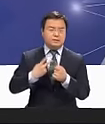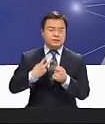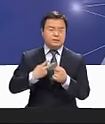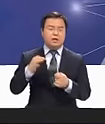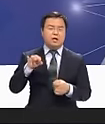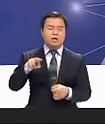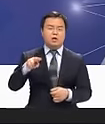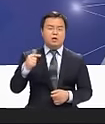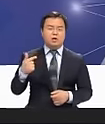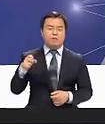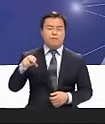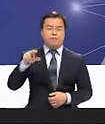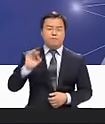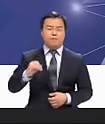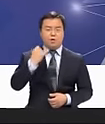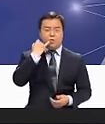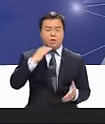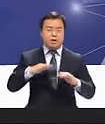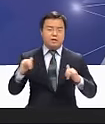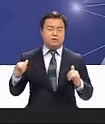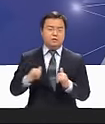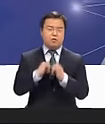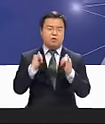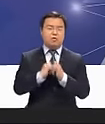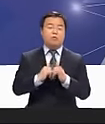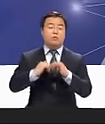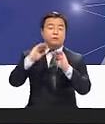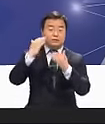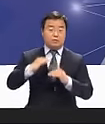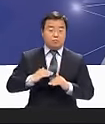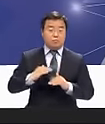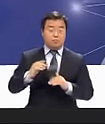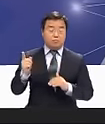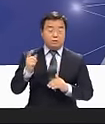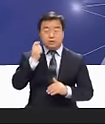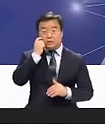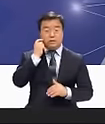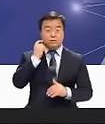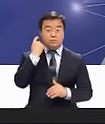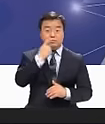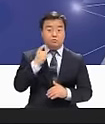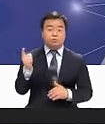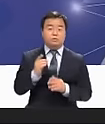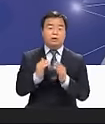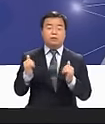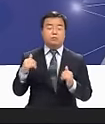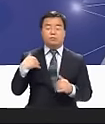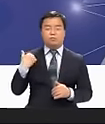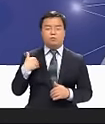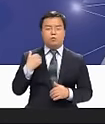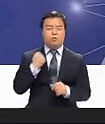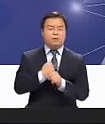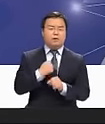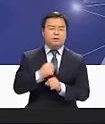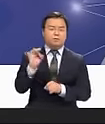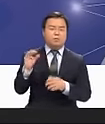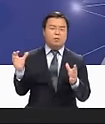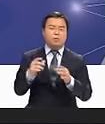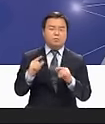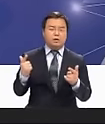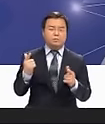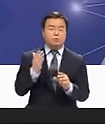영화인데 이 영화가 그렇게 흥행이 될 거라고 사람들이 생각을 안 했습니다. 그래서 제작비도 잘 모이지가 않아서 중간에